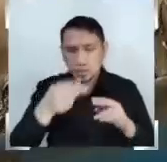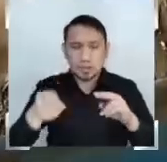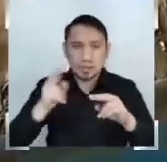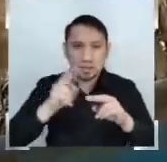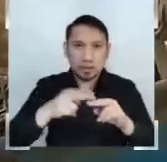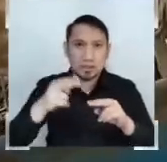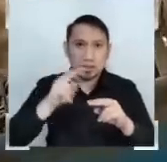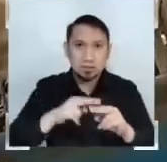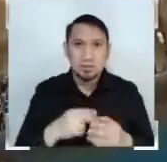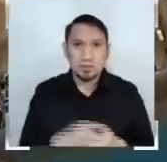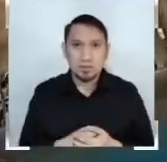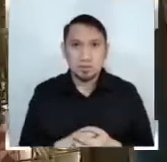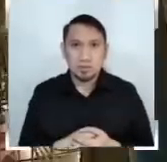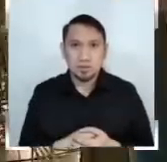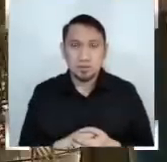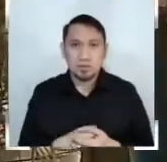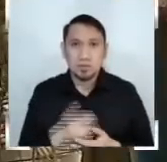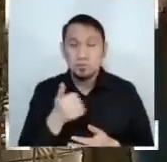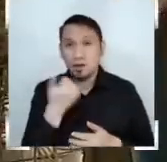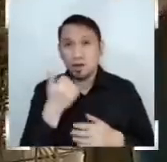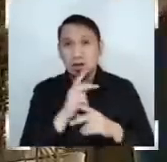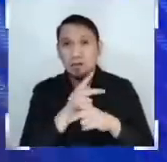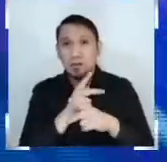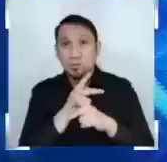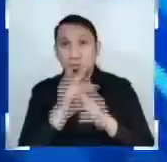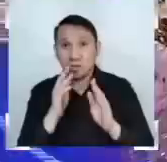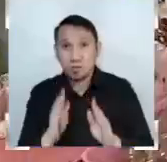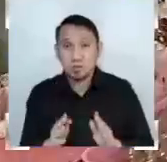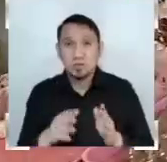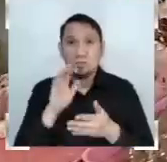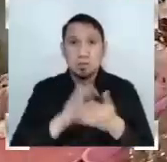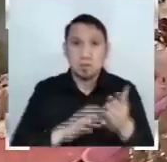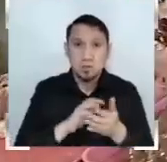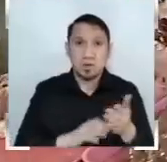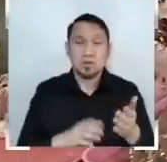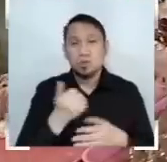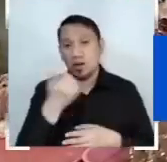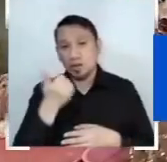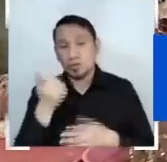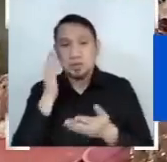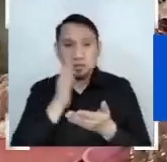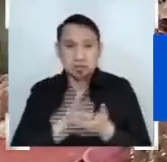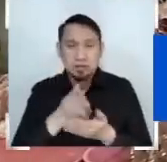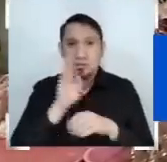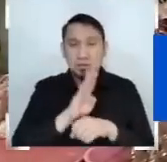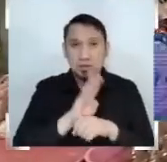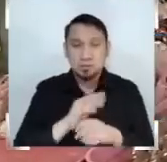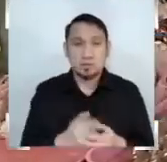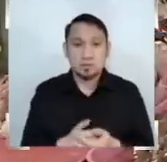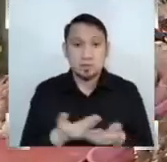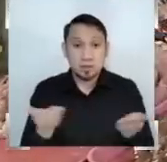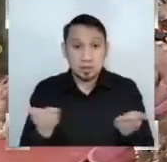mga producer. Yung iba ay nagpapawas, yung iba ay tumigil. Dito sa Commonwealth Market sa Quezon City, nagsimula ang taon